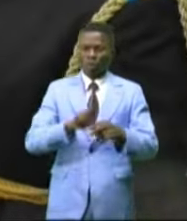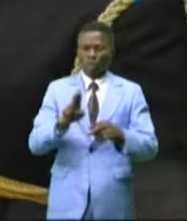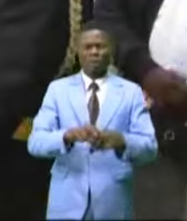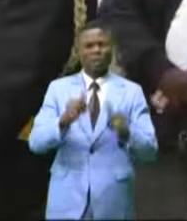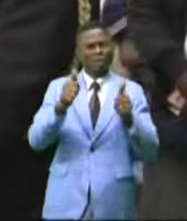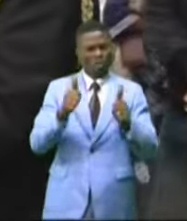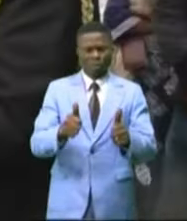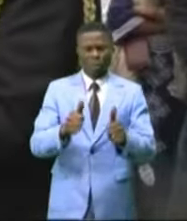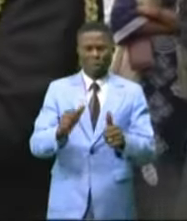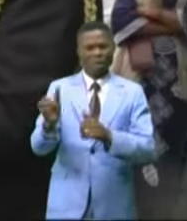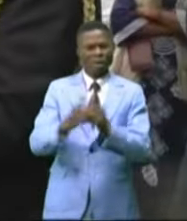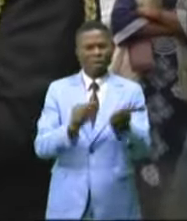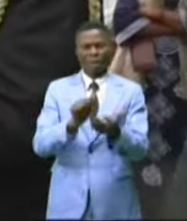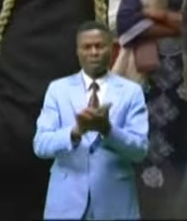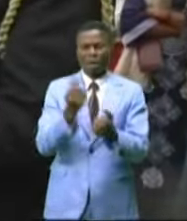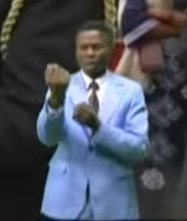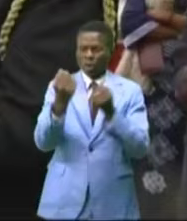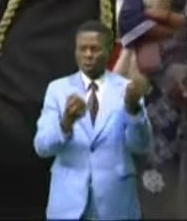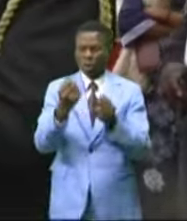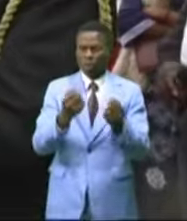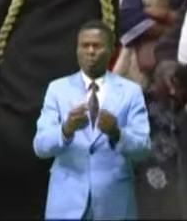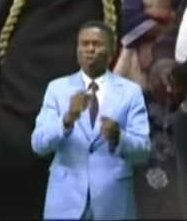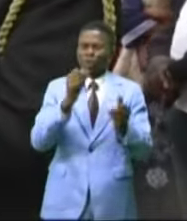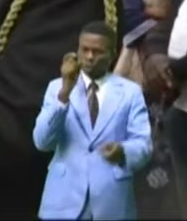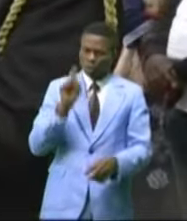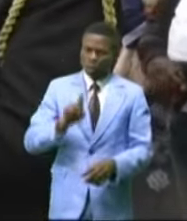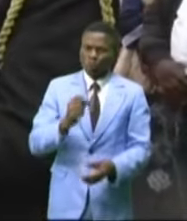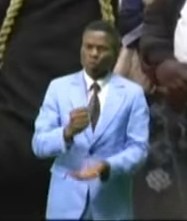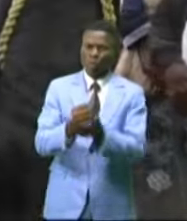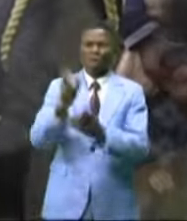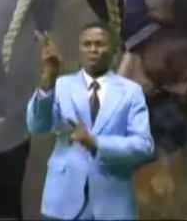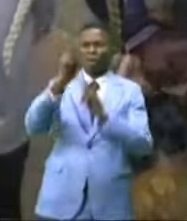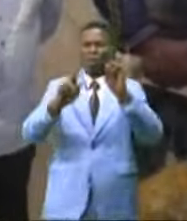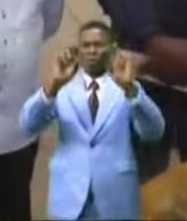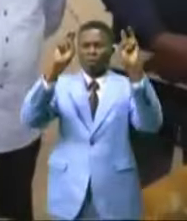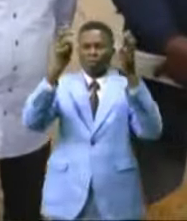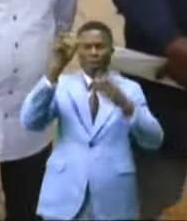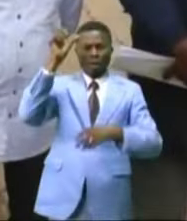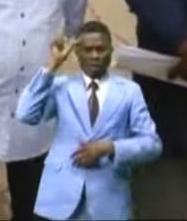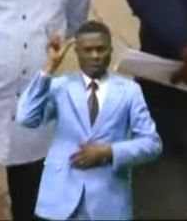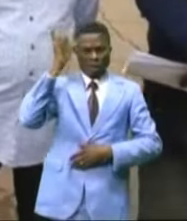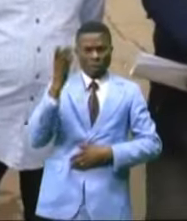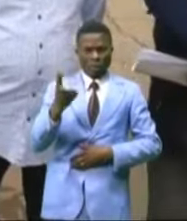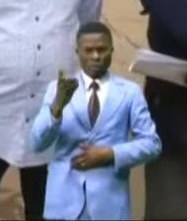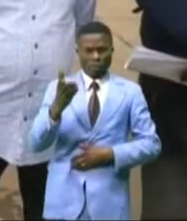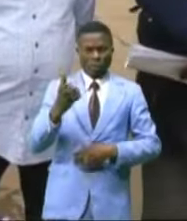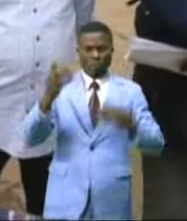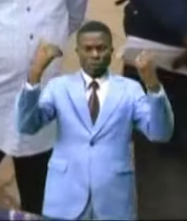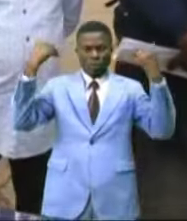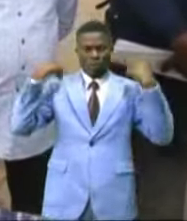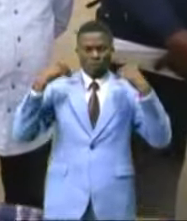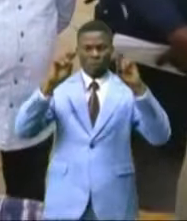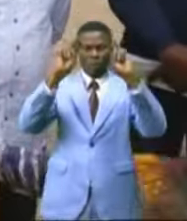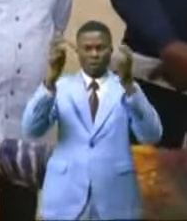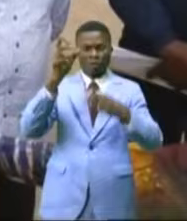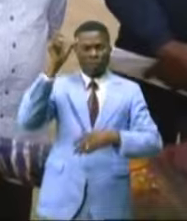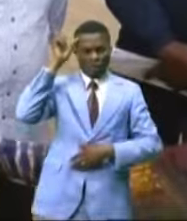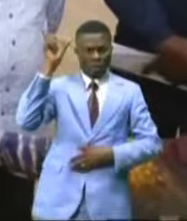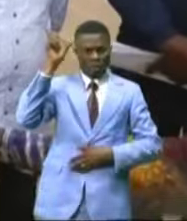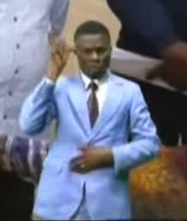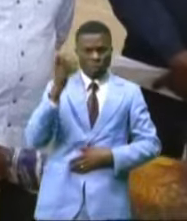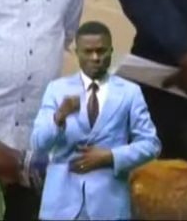famille ce véhicule doit nécessairement aider la population de la ville de lumbachi Monsieur le Maire de la ville de